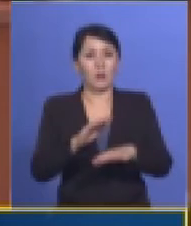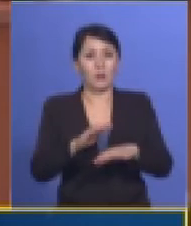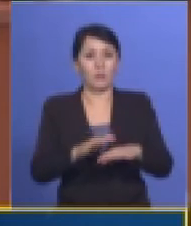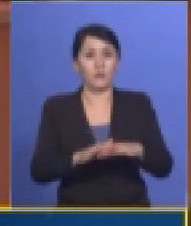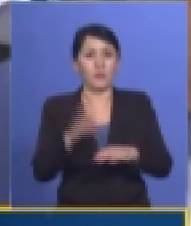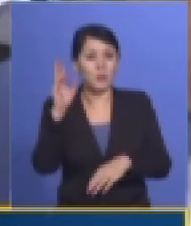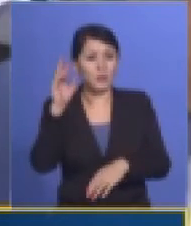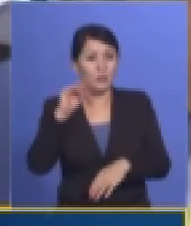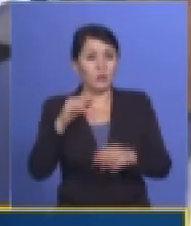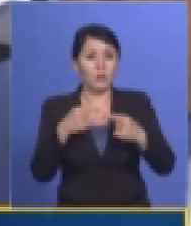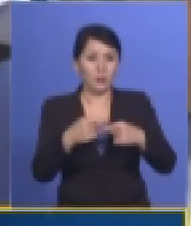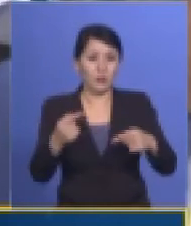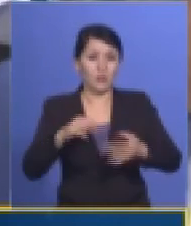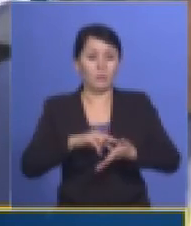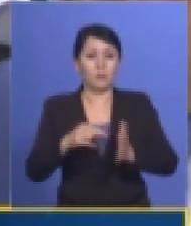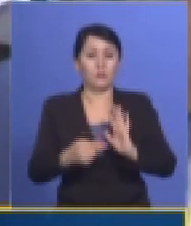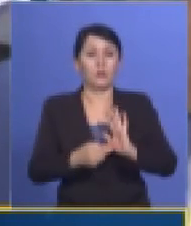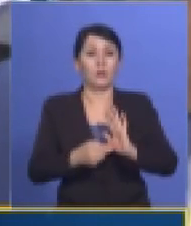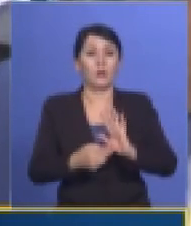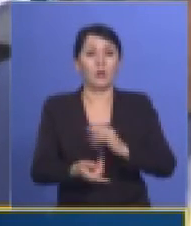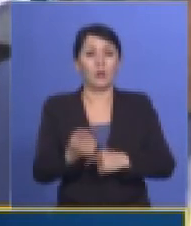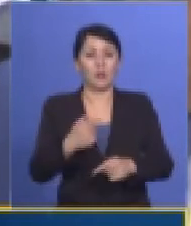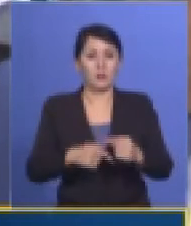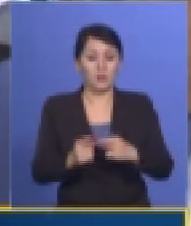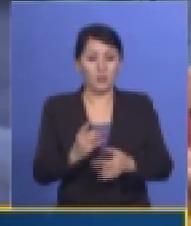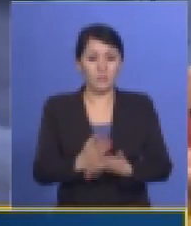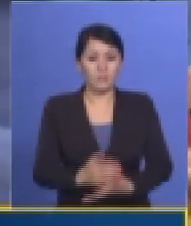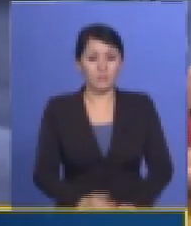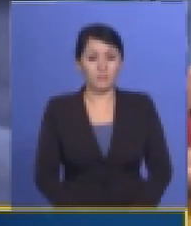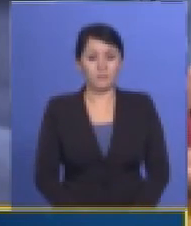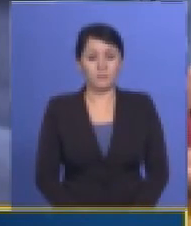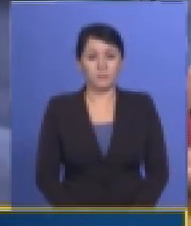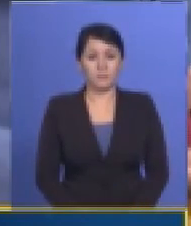индустрияны дамыту, салық түсімдерінің кей түрлерін жергілікті бюджетке беру қарастырылған.